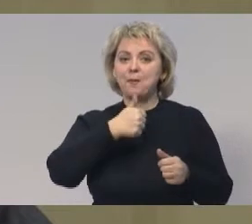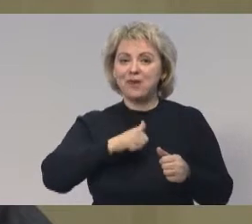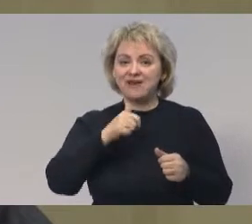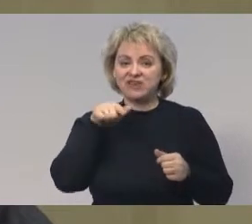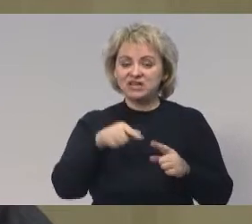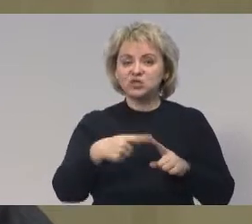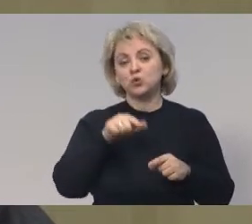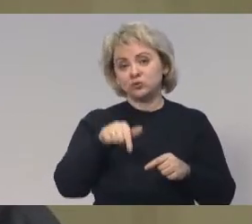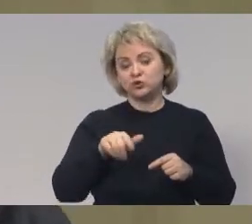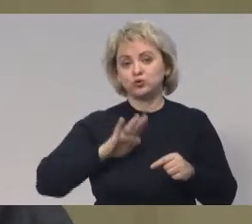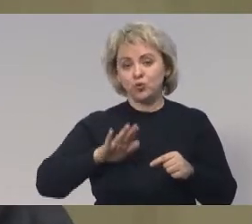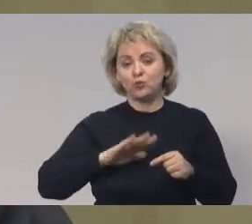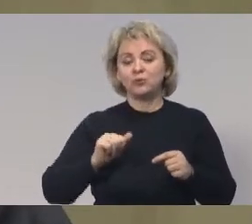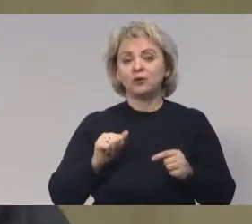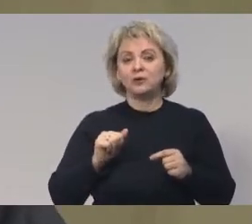после этого будет нас.